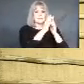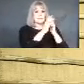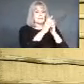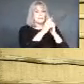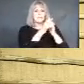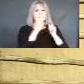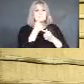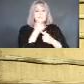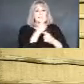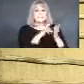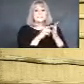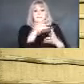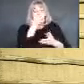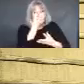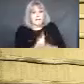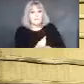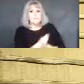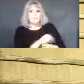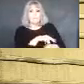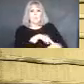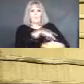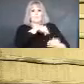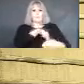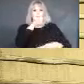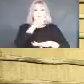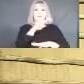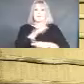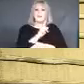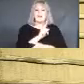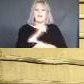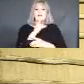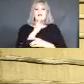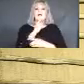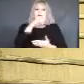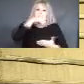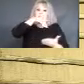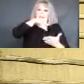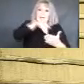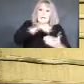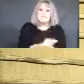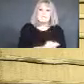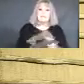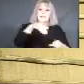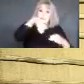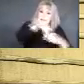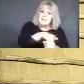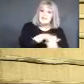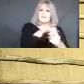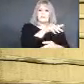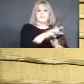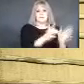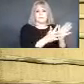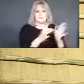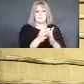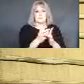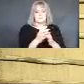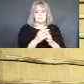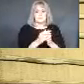verkondig niet die opstanding van Jezus nie, hulle verkondig in Jezus die opstanding uit die dode.